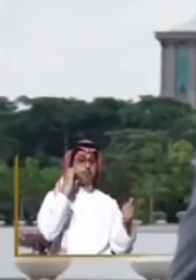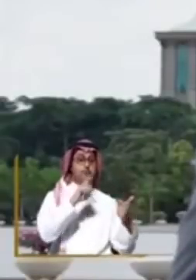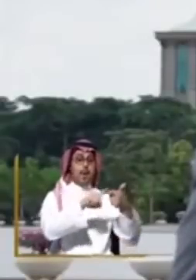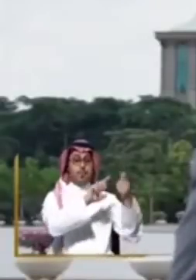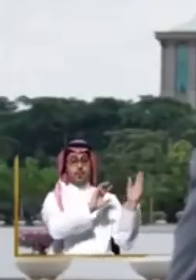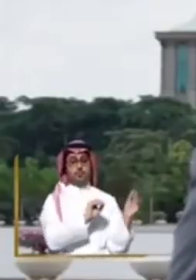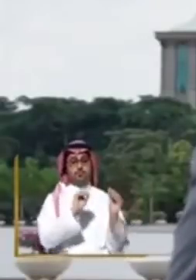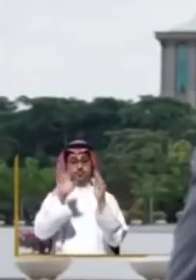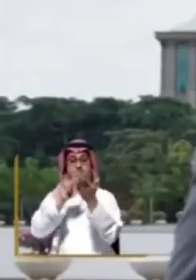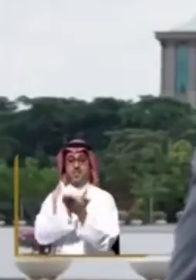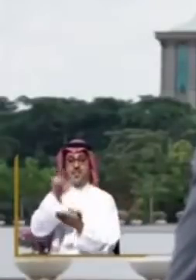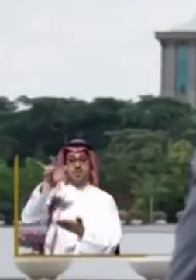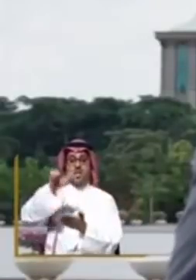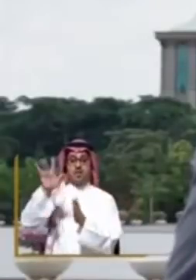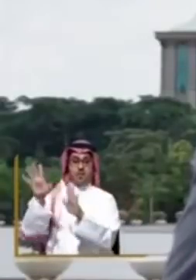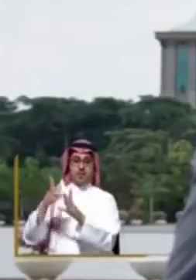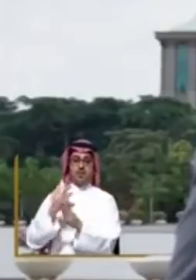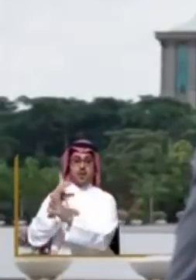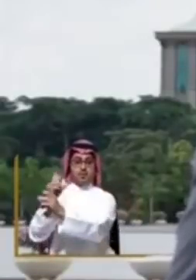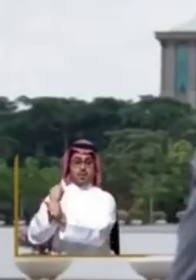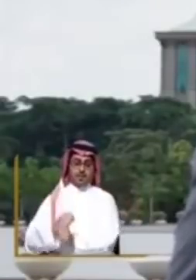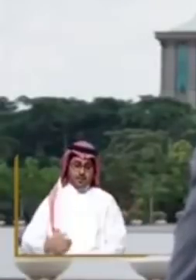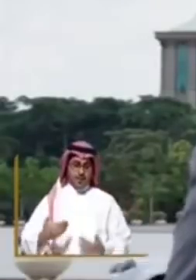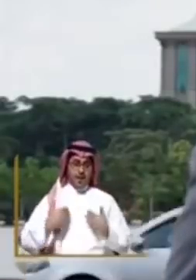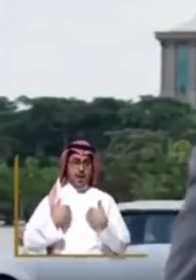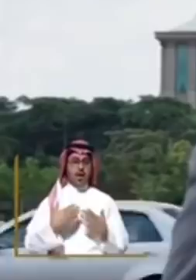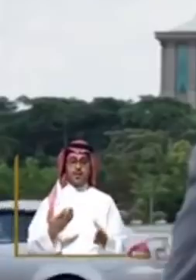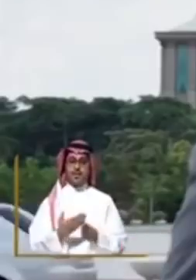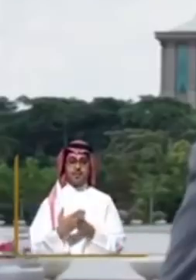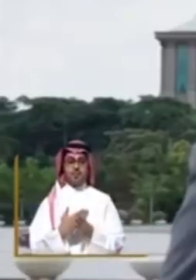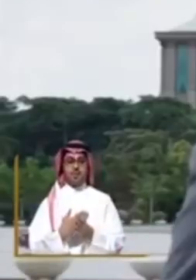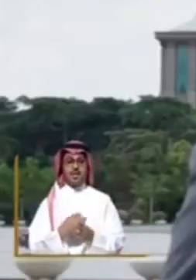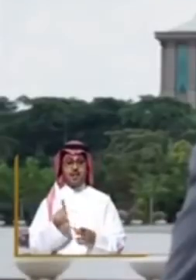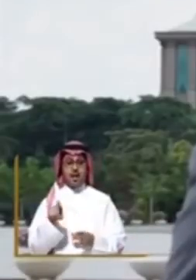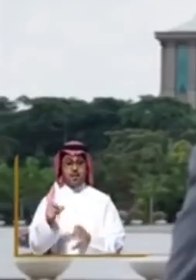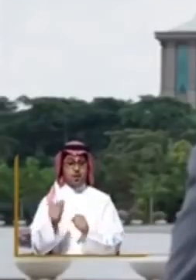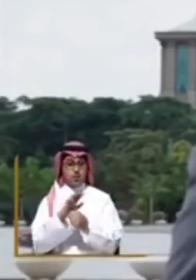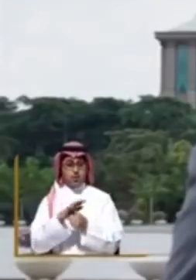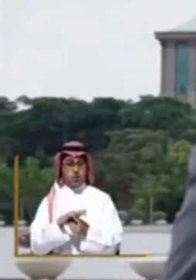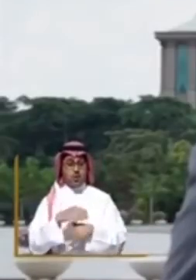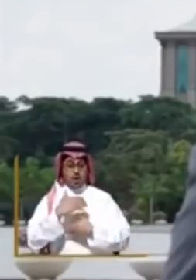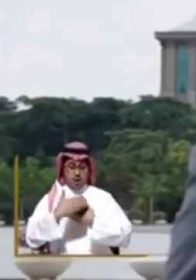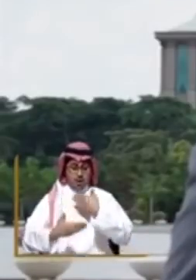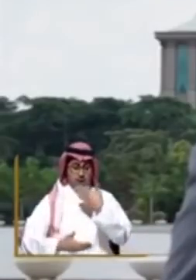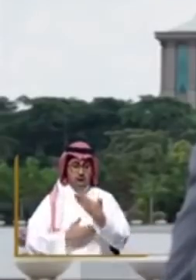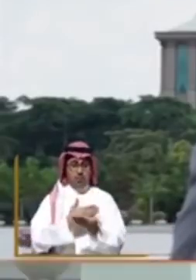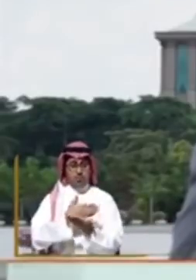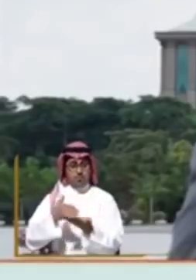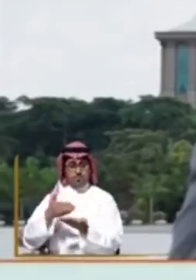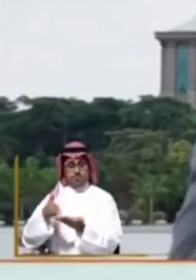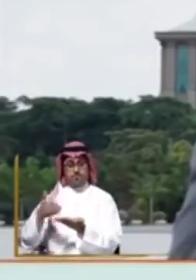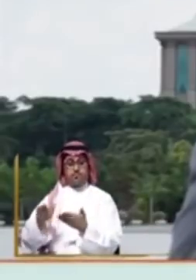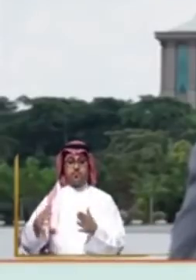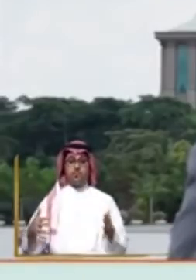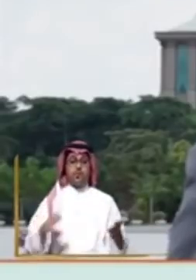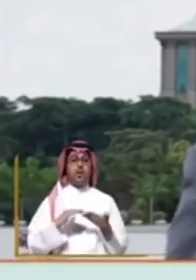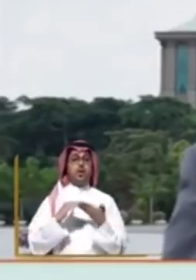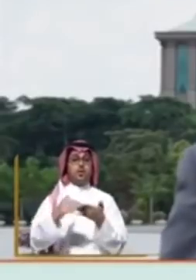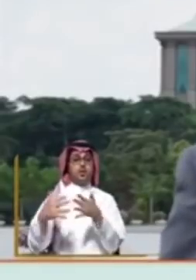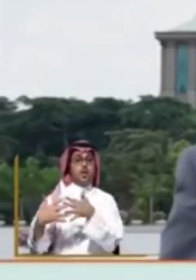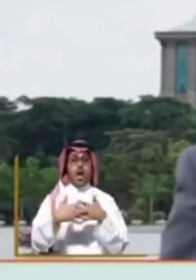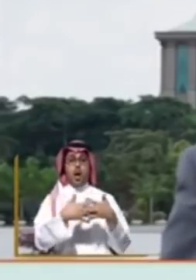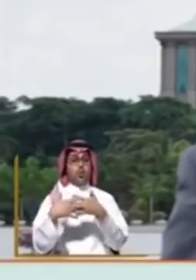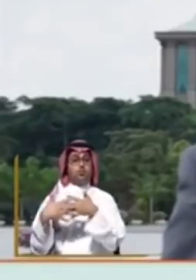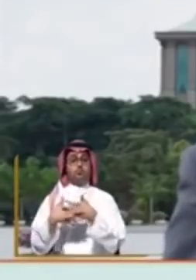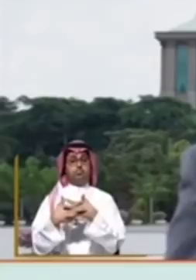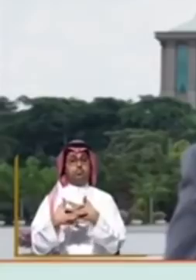وزيري الخارجية السعودي والماليزي افتراضيا لمواجهة الوباء، تمخضت عنه مساعدات إنسانية من لدن المملكة